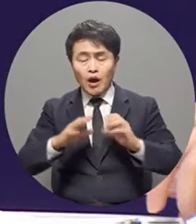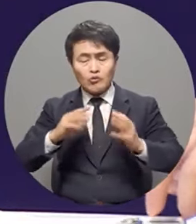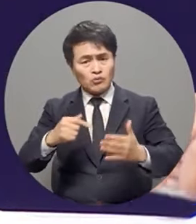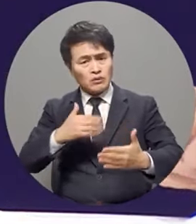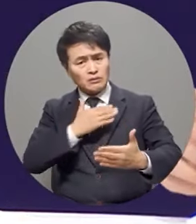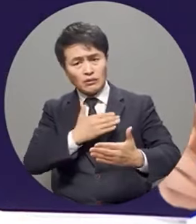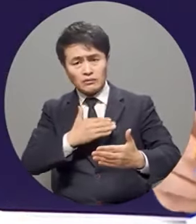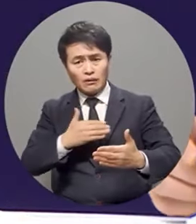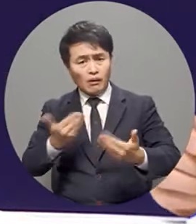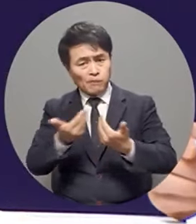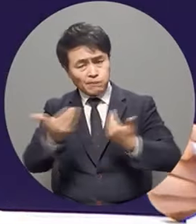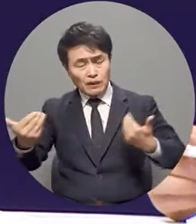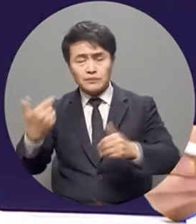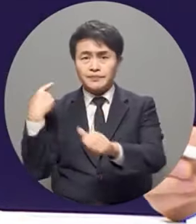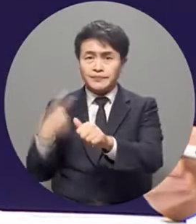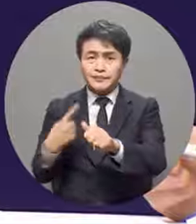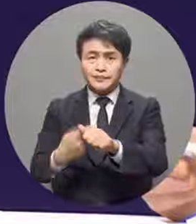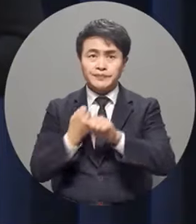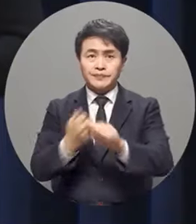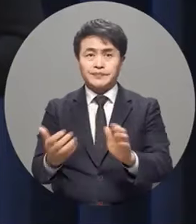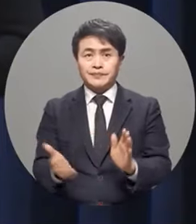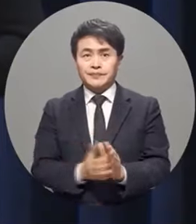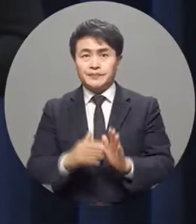동떨어진 발언이라고 비판했습니다.